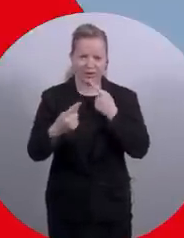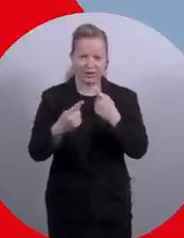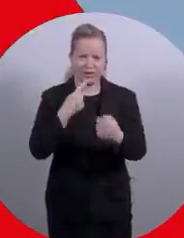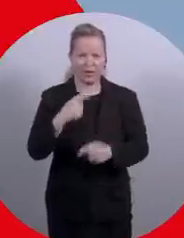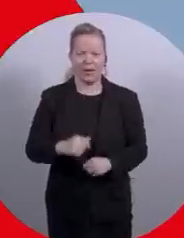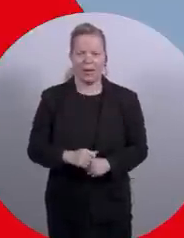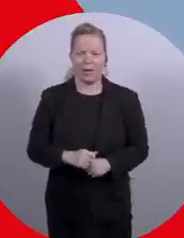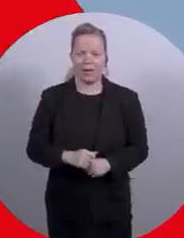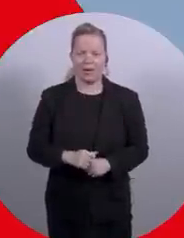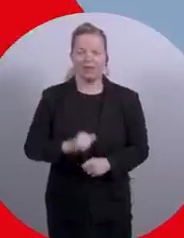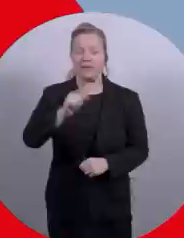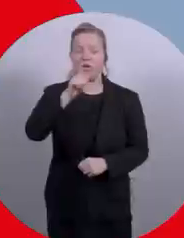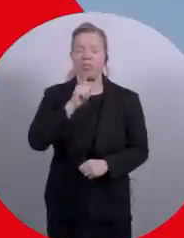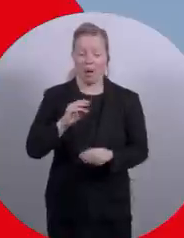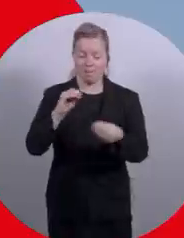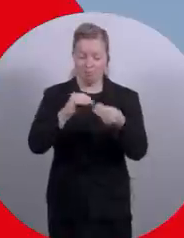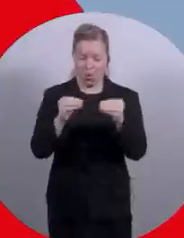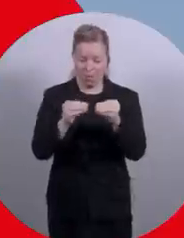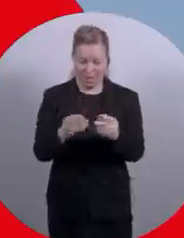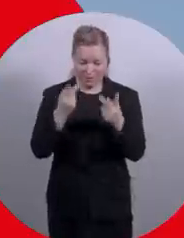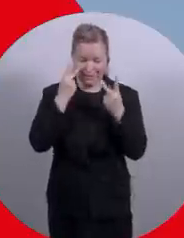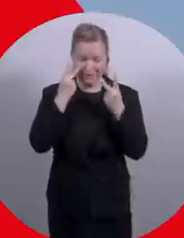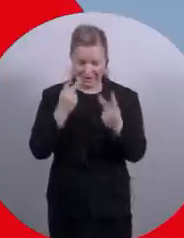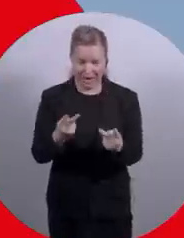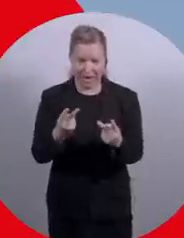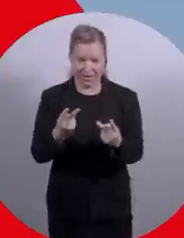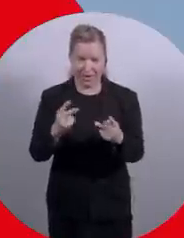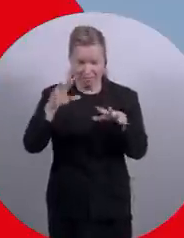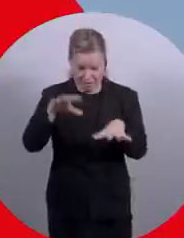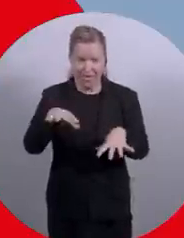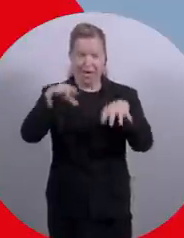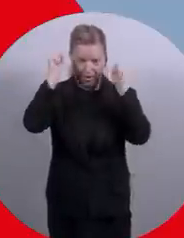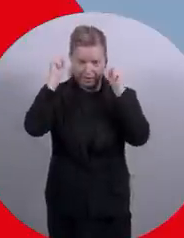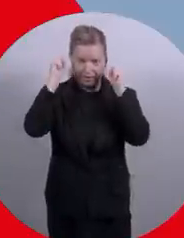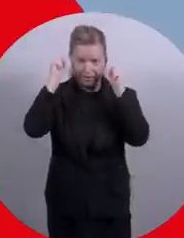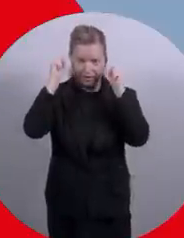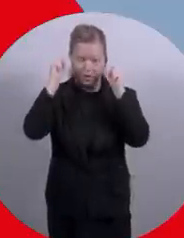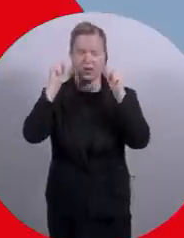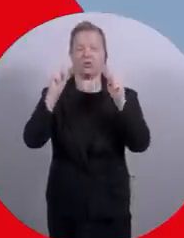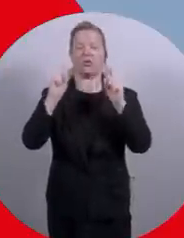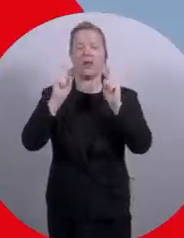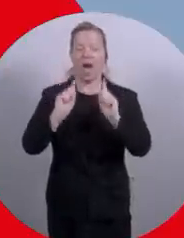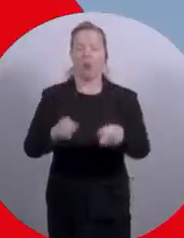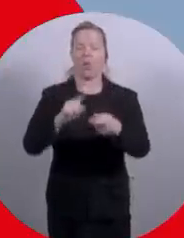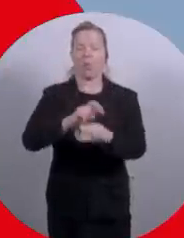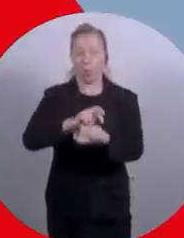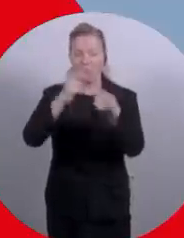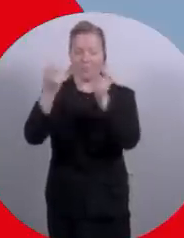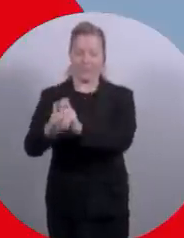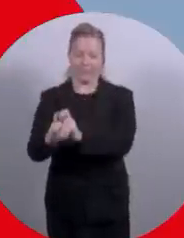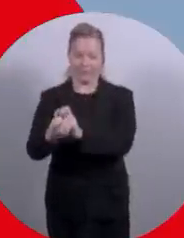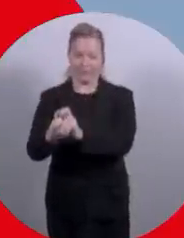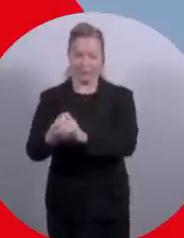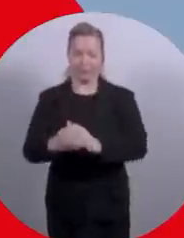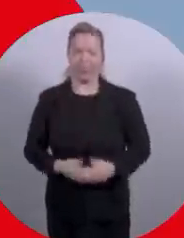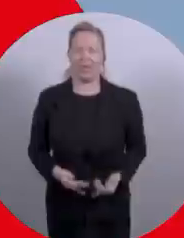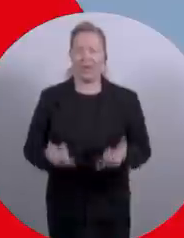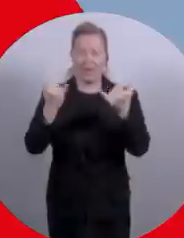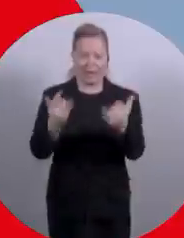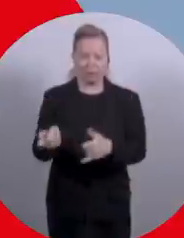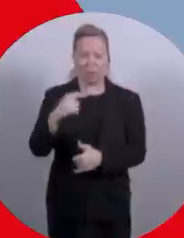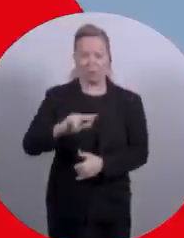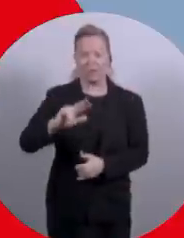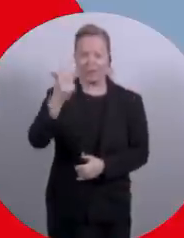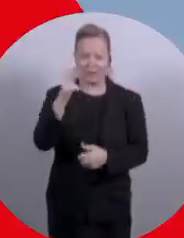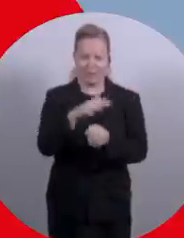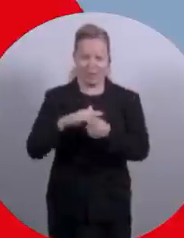nicht nur das Problem erkennen sondern auch umsetzen die kommen zu einem dritten Bereich der mich derzeit